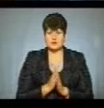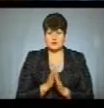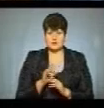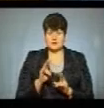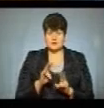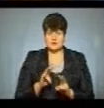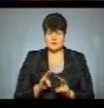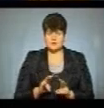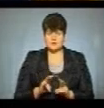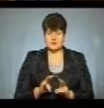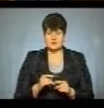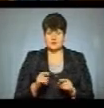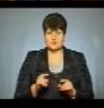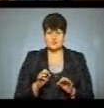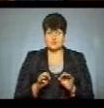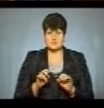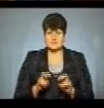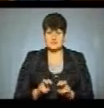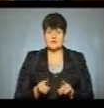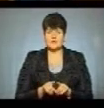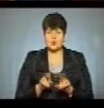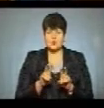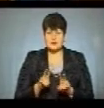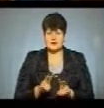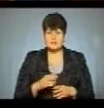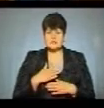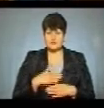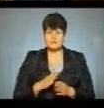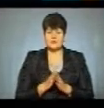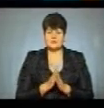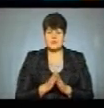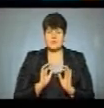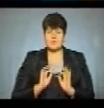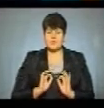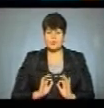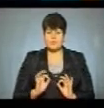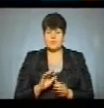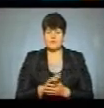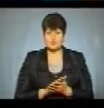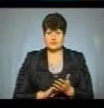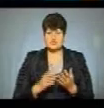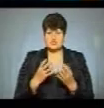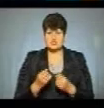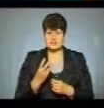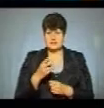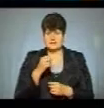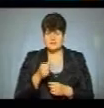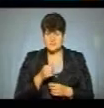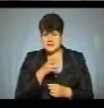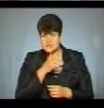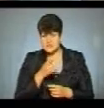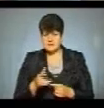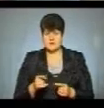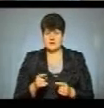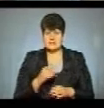розглянуто на минулому судовому засіданні. Також суд розглянув та задовольнив клопотання прокурора про продовження ще на 2 місяці терміну тримання